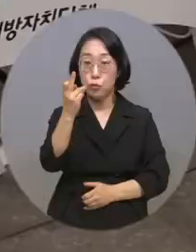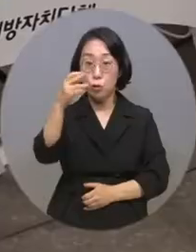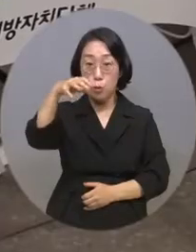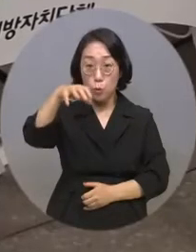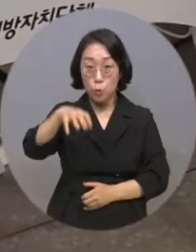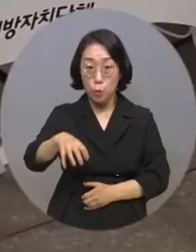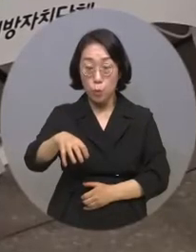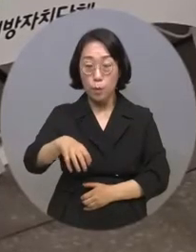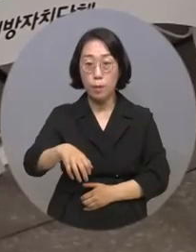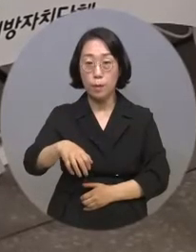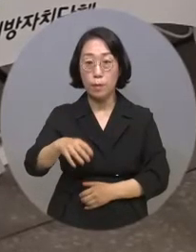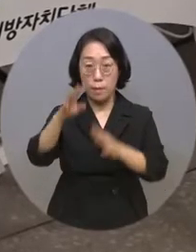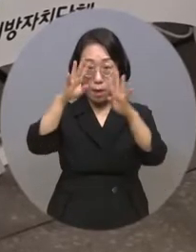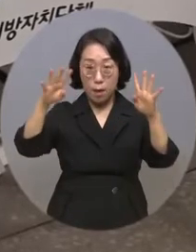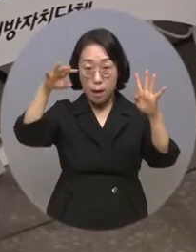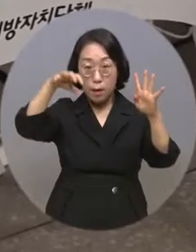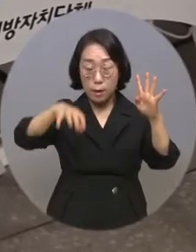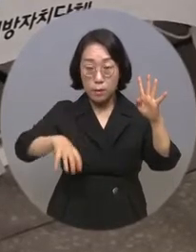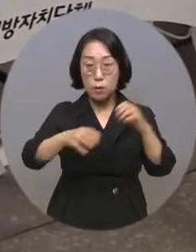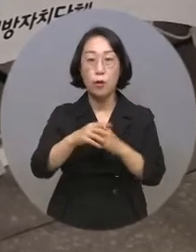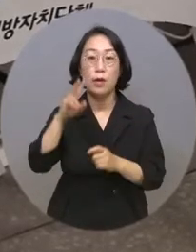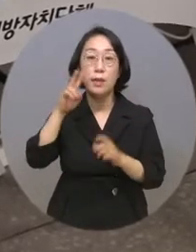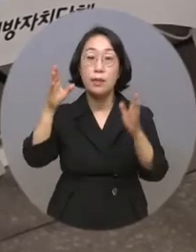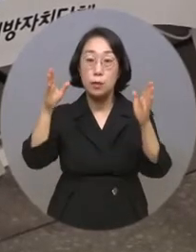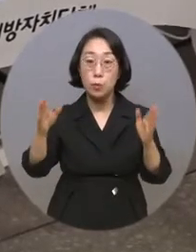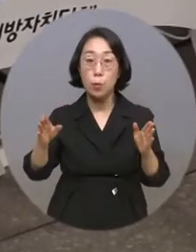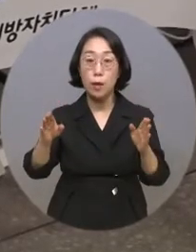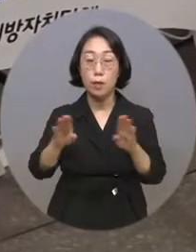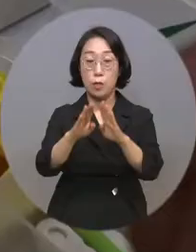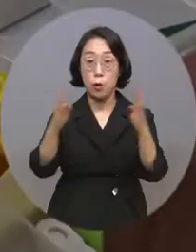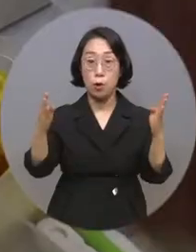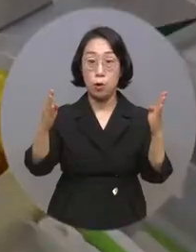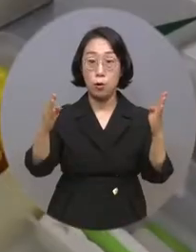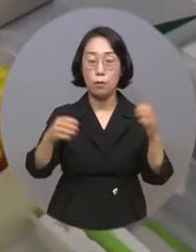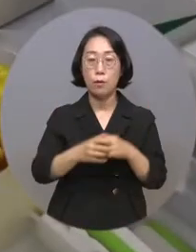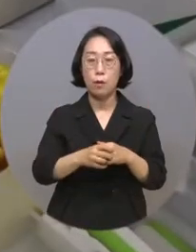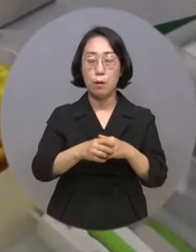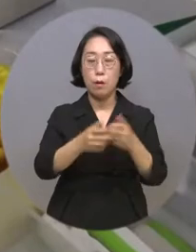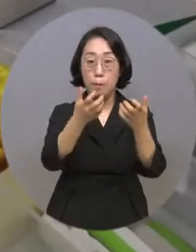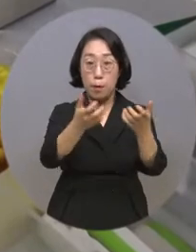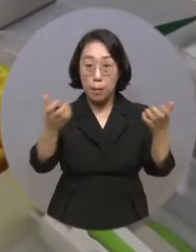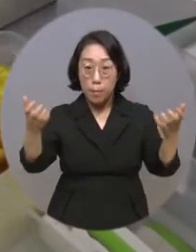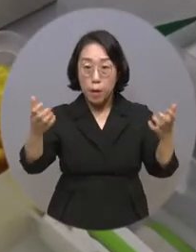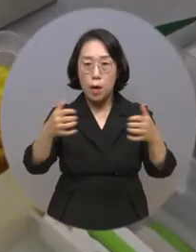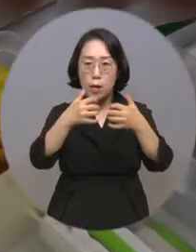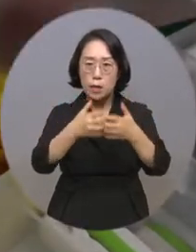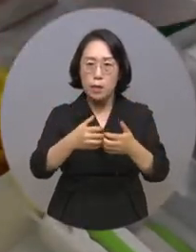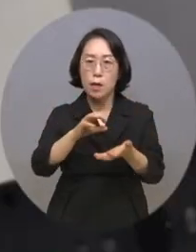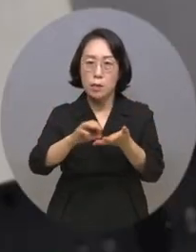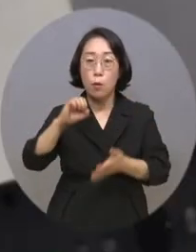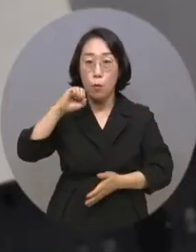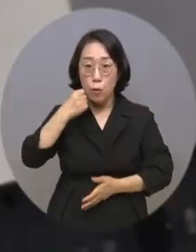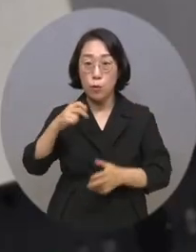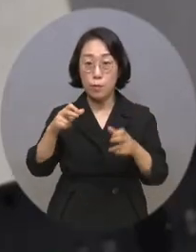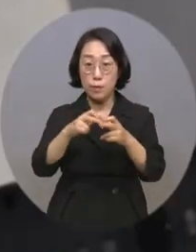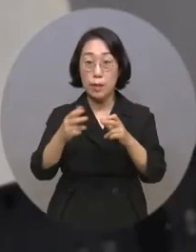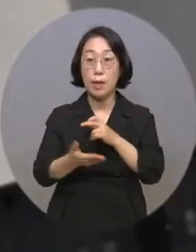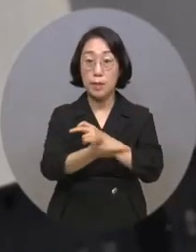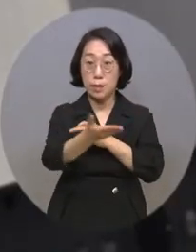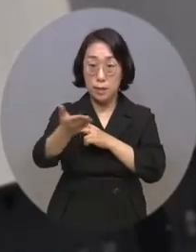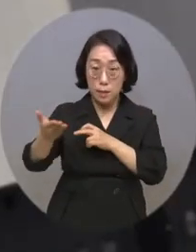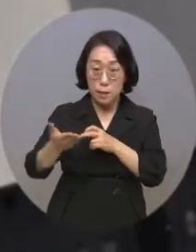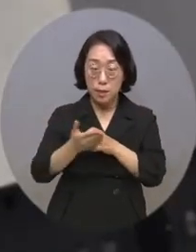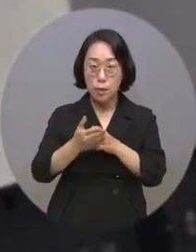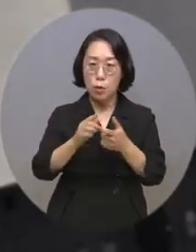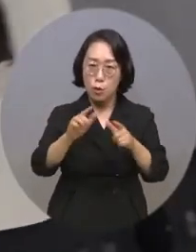순천제일대학교 성심관에서 지난 9일부터 이틀간 열린 전시회에서는 정보통신기기에 어려움을 겪는 장애인이 다양한